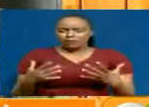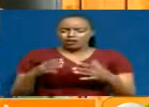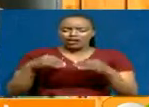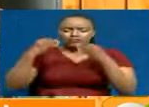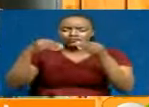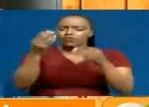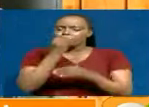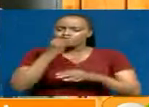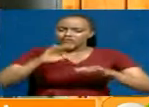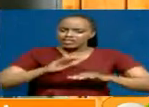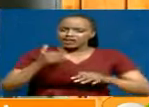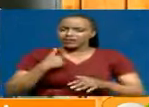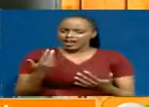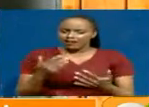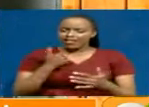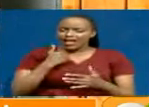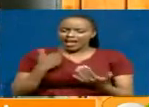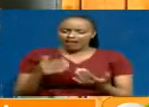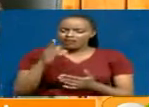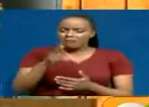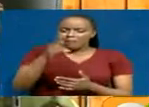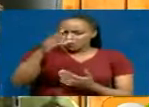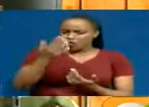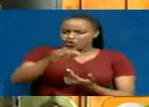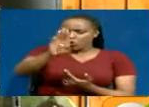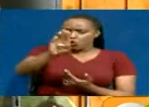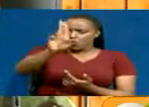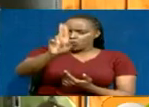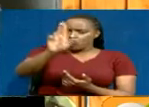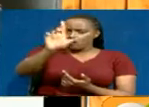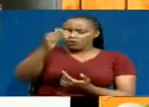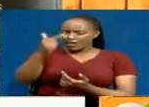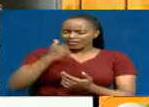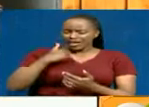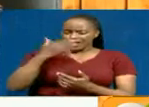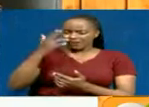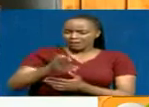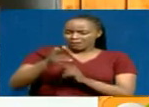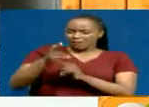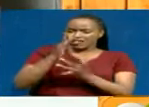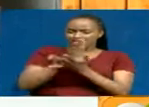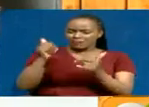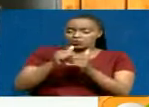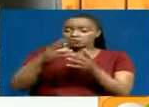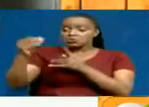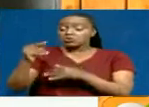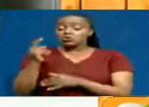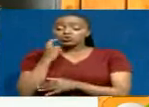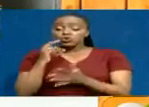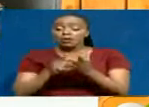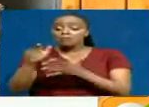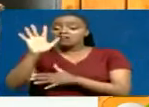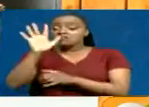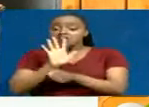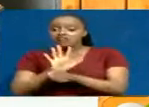constant supply ya chakula, constant supply ya risasi, constant supply ya bunduki. Bunduki sio kitu ambayo utaenda kwa duka nunue na